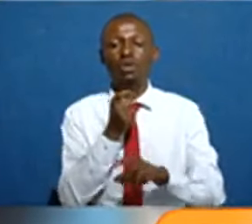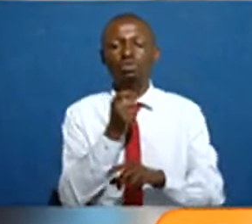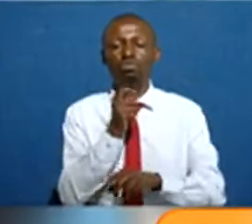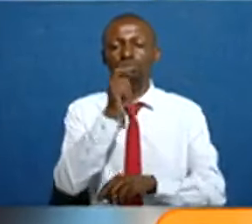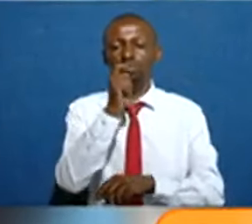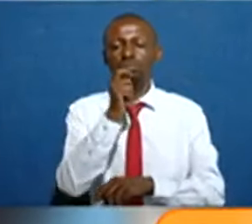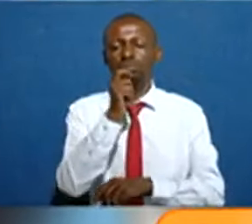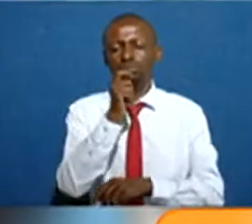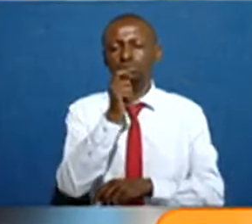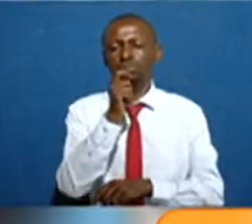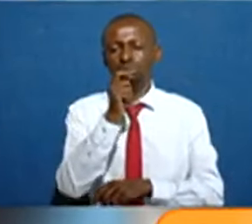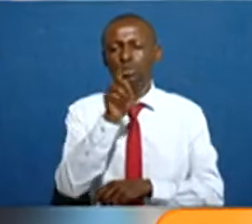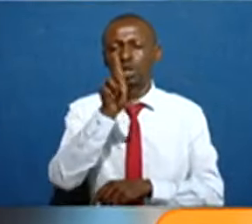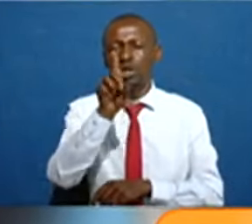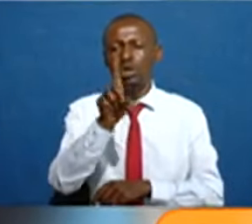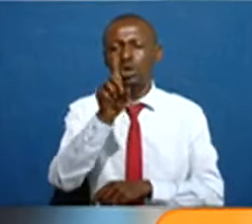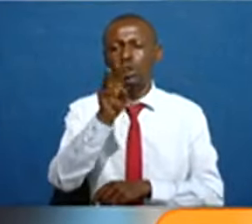kamwambia akuje nitusaidiane.